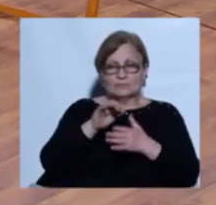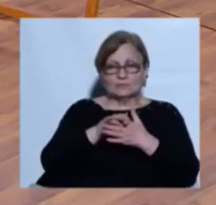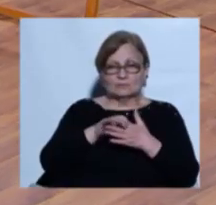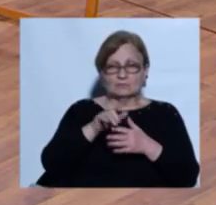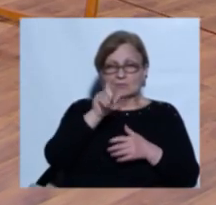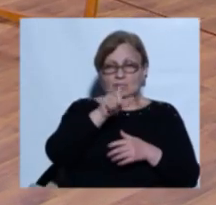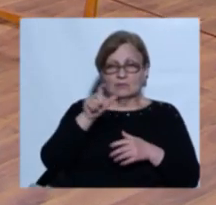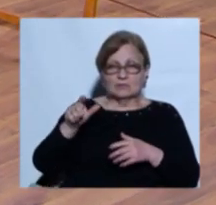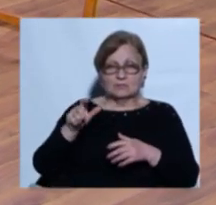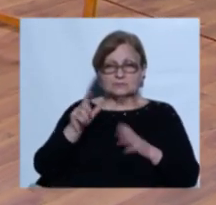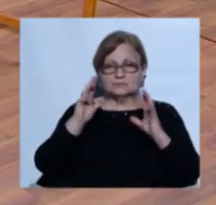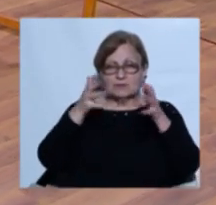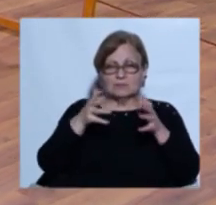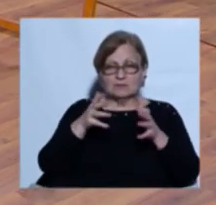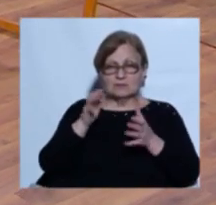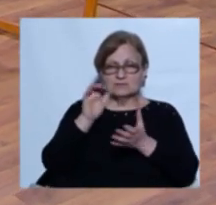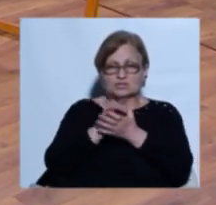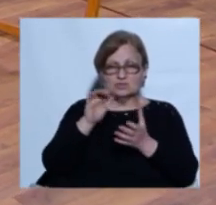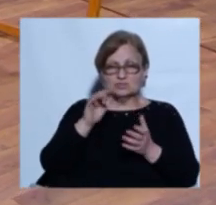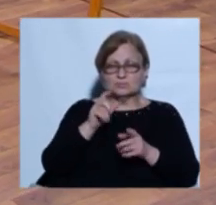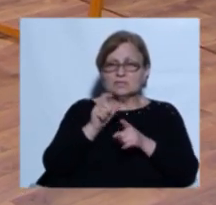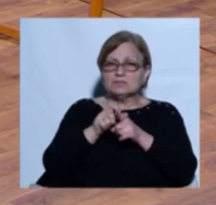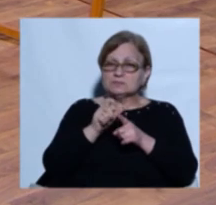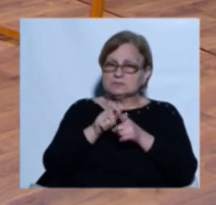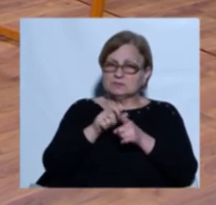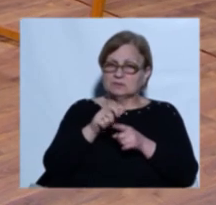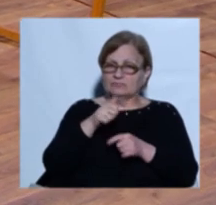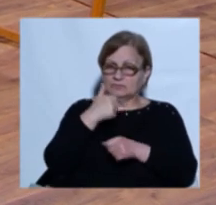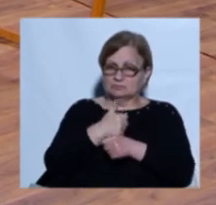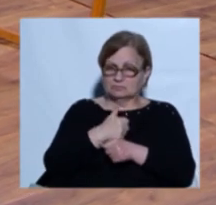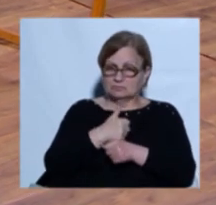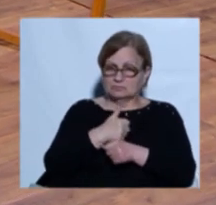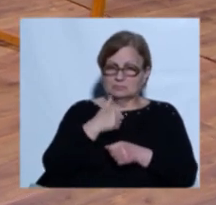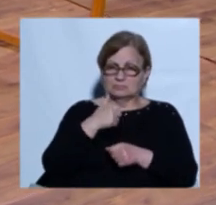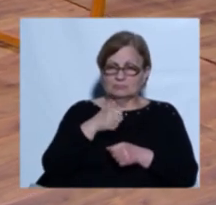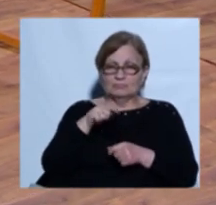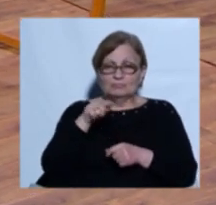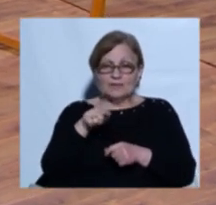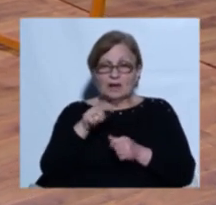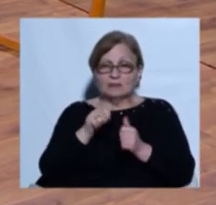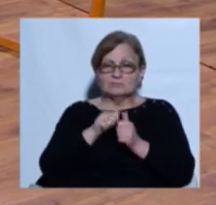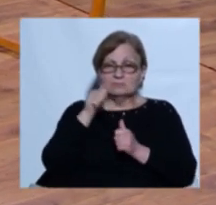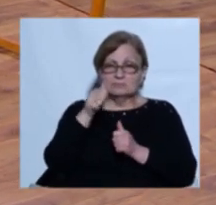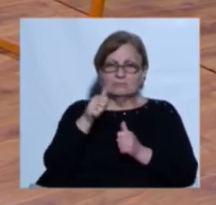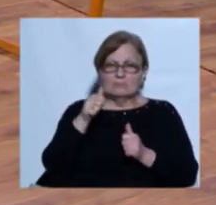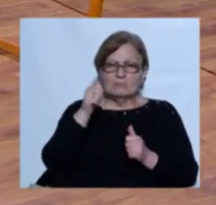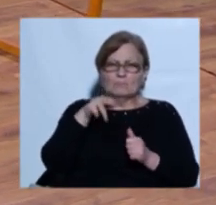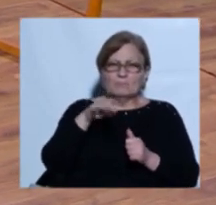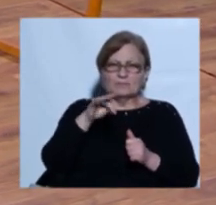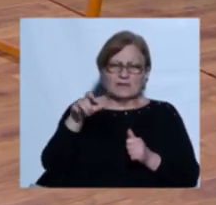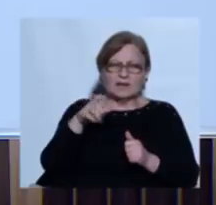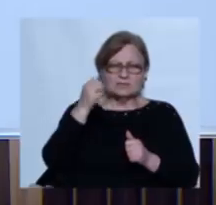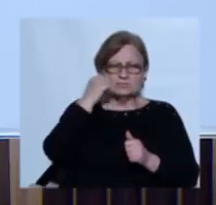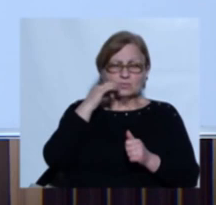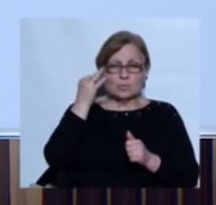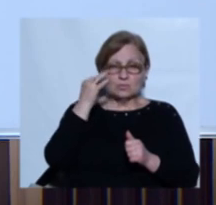ადამიანი სამყაროს შეიცნობს სიტყვით. და აი საინტერესოა, რომ ამ პრეისტორიულ ხანაში, რომელსაც ჯემალ